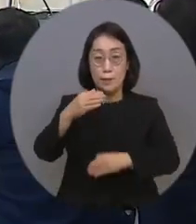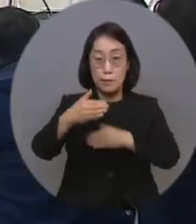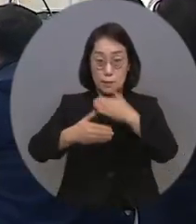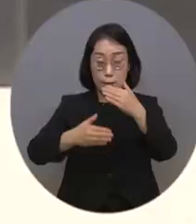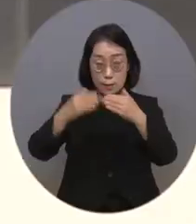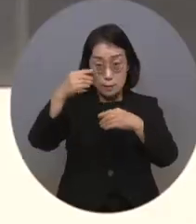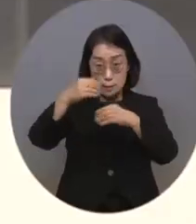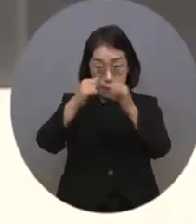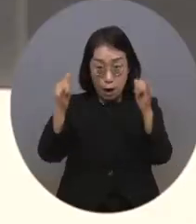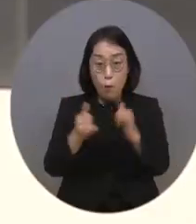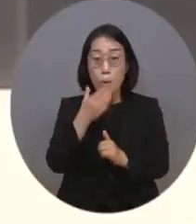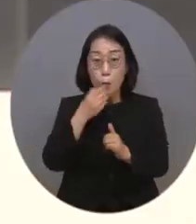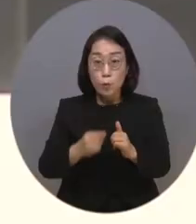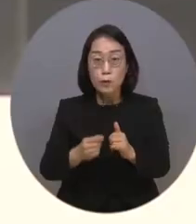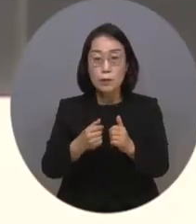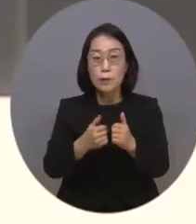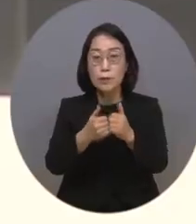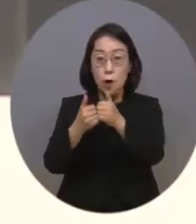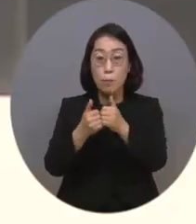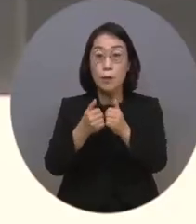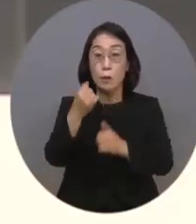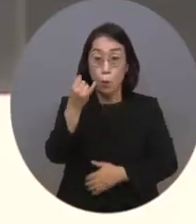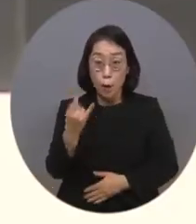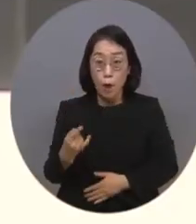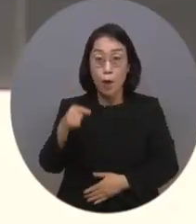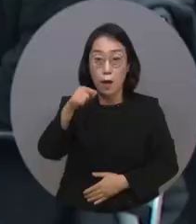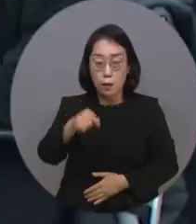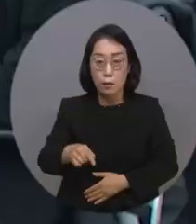한국사회복지협의회는 사회복지사업법에 의거해 설립된